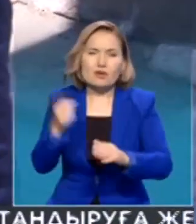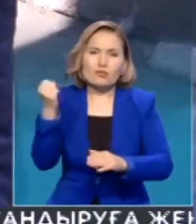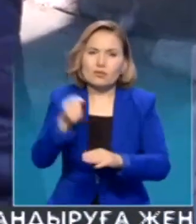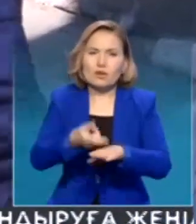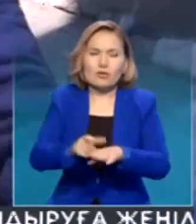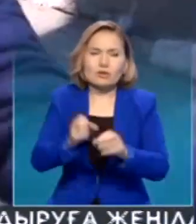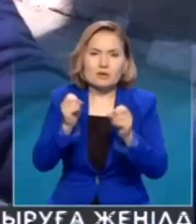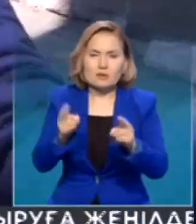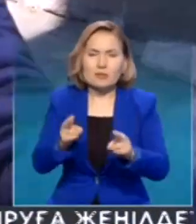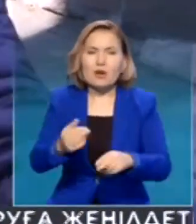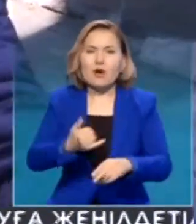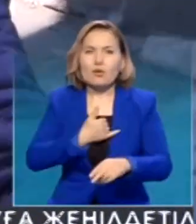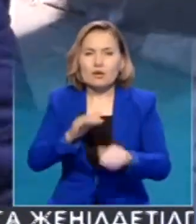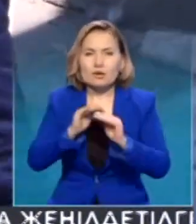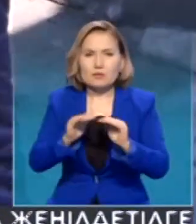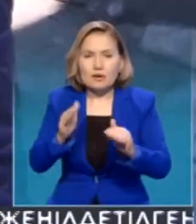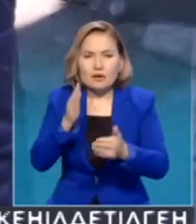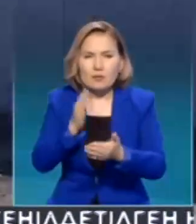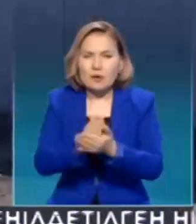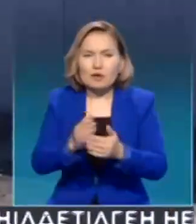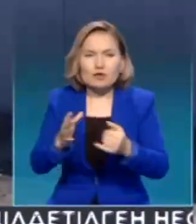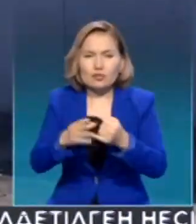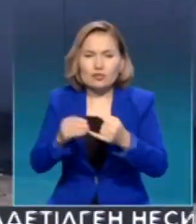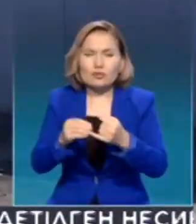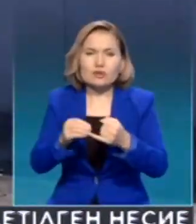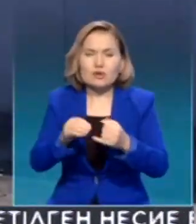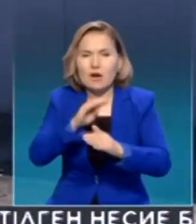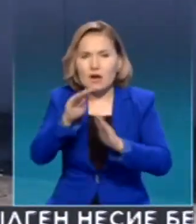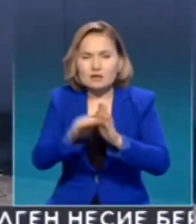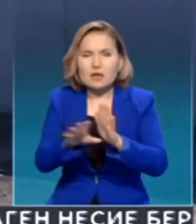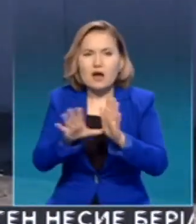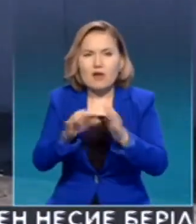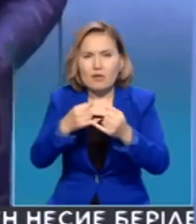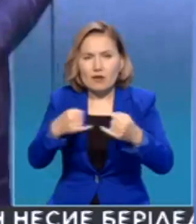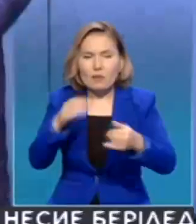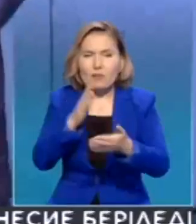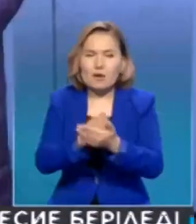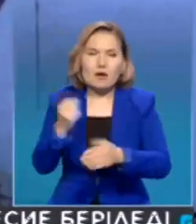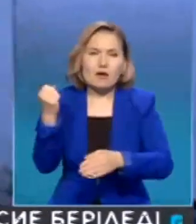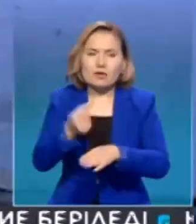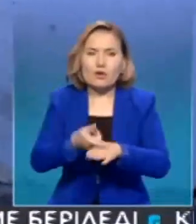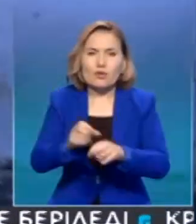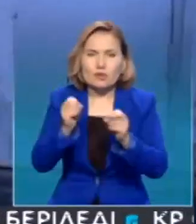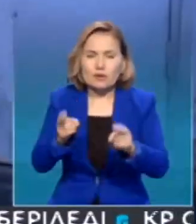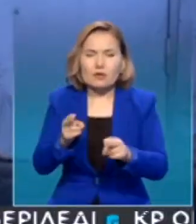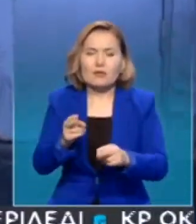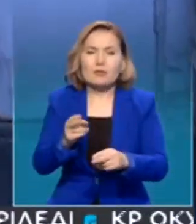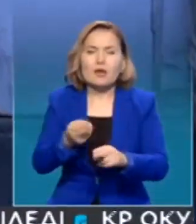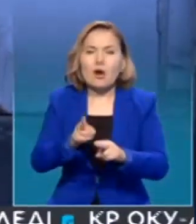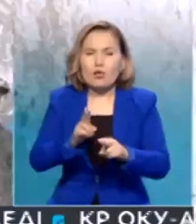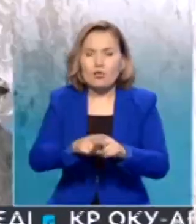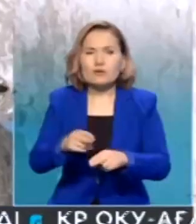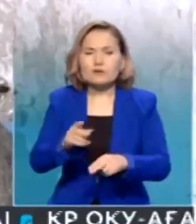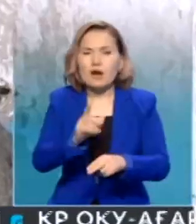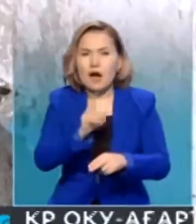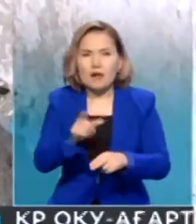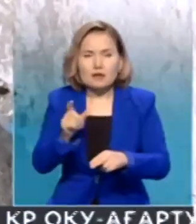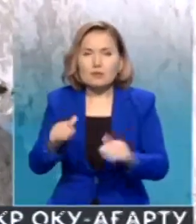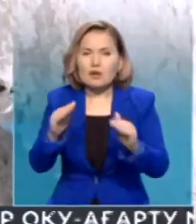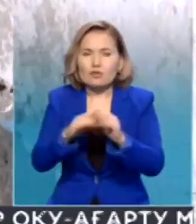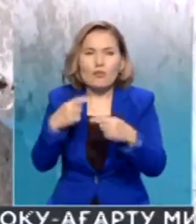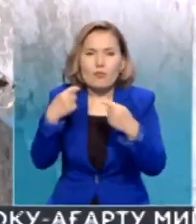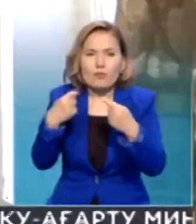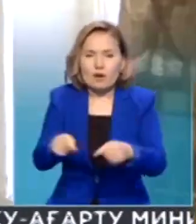енді. Бала шағамыз бар, мына үш үйдің бала шағасы. Тұрғындар көшіп кетейін десе, қауіпті аймақта салынған баспананы сатып алатын ешкім жоқ. Ал